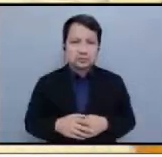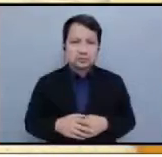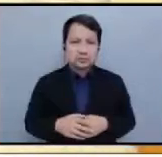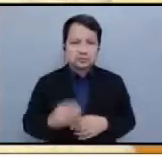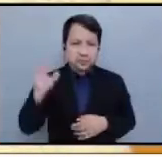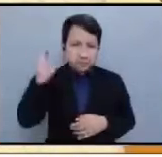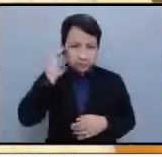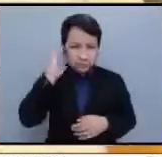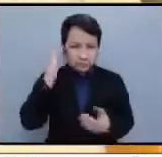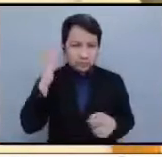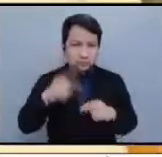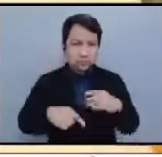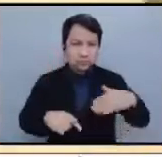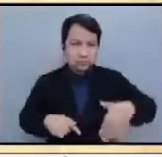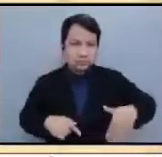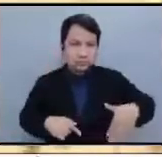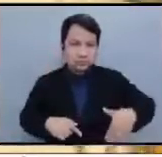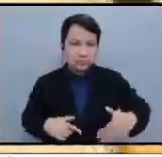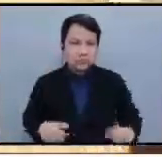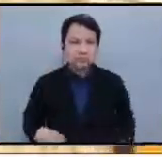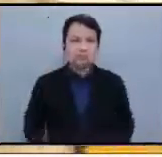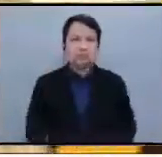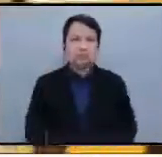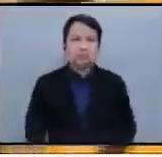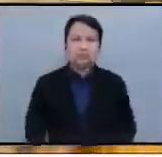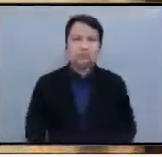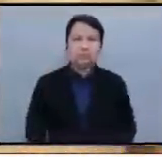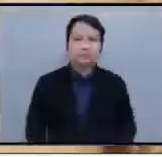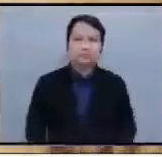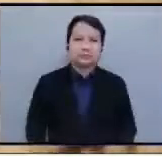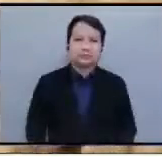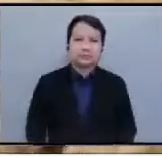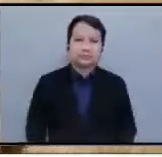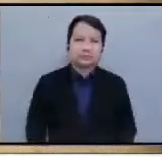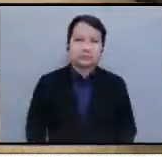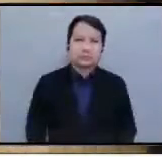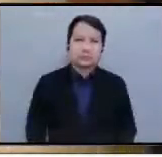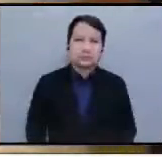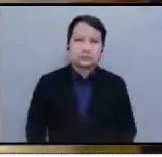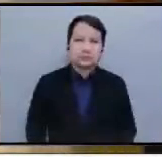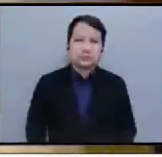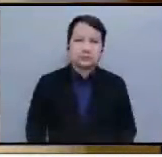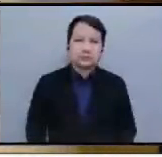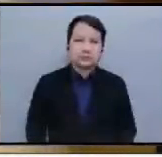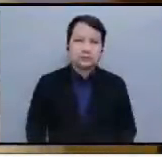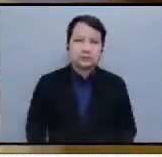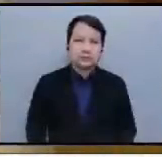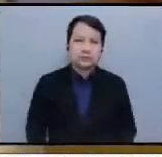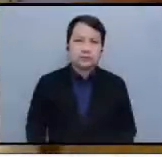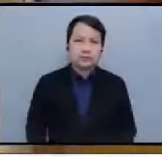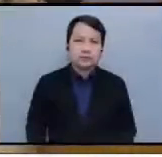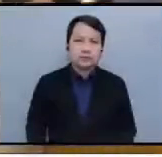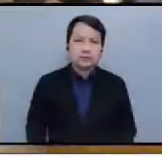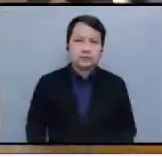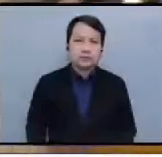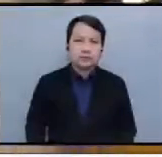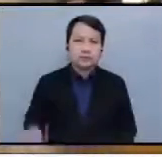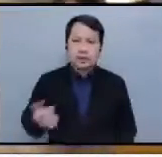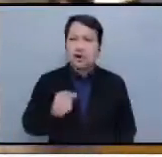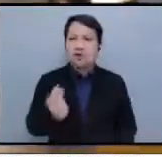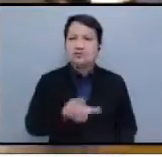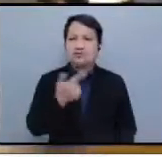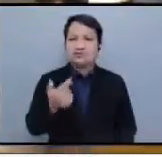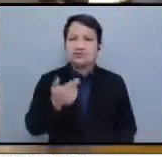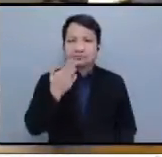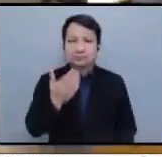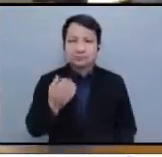ka naman malilate. Ingat ka, ate. Hanap pa tayo ng isa. Ate, good morning. Gaano nakatagal hinihintay mong oras o